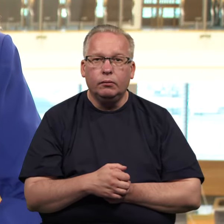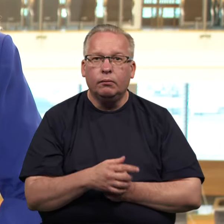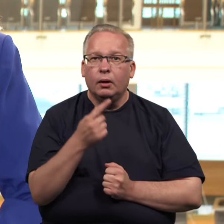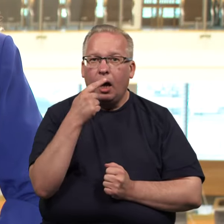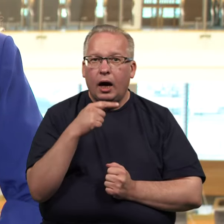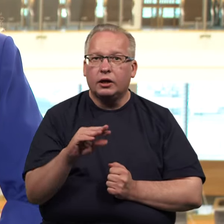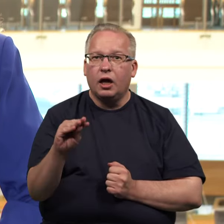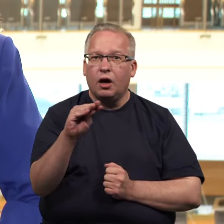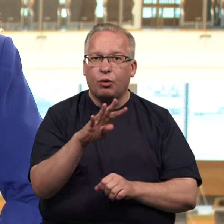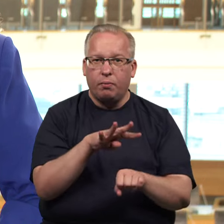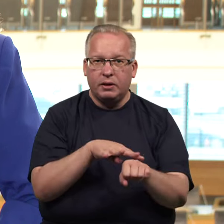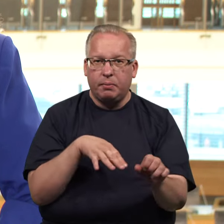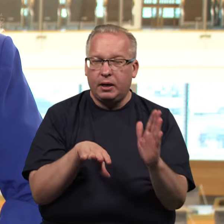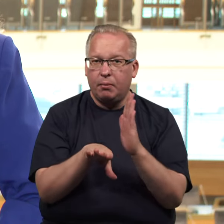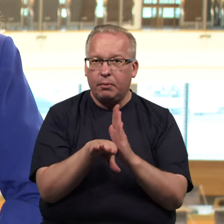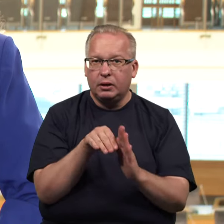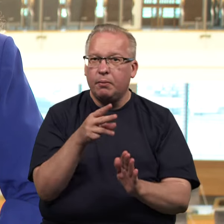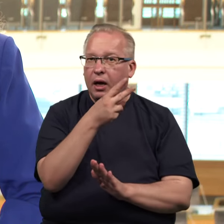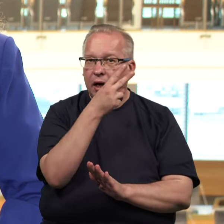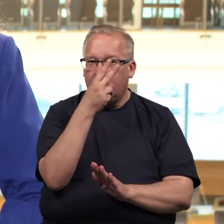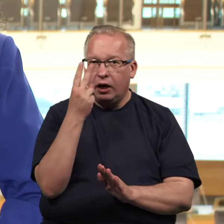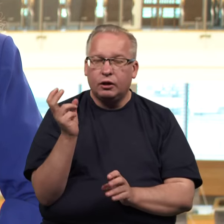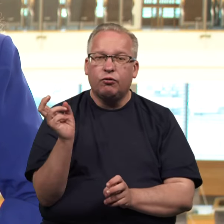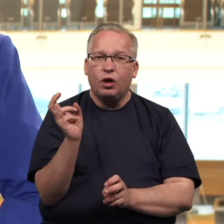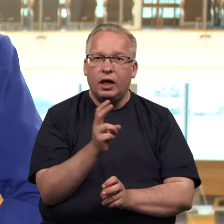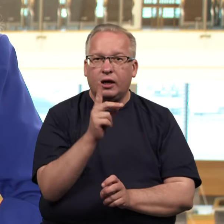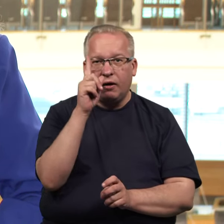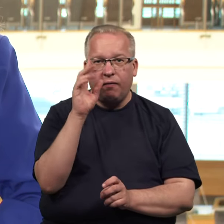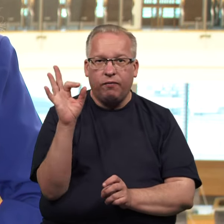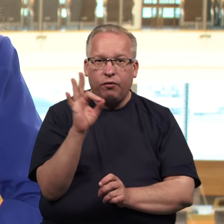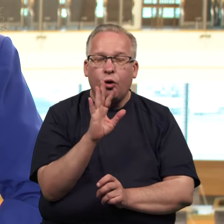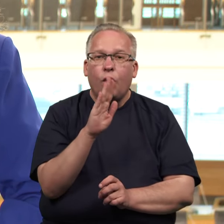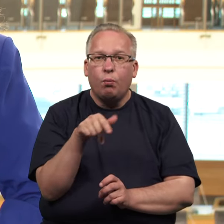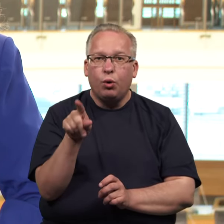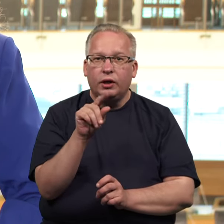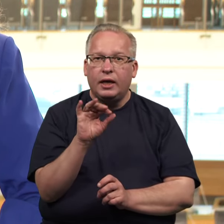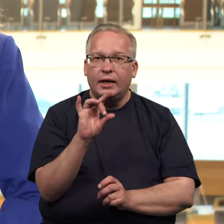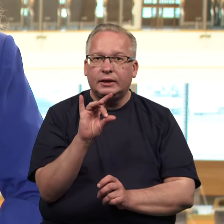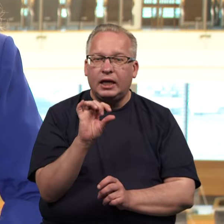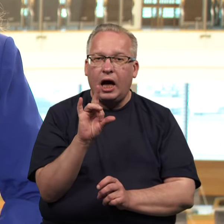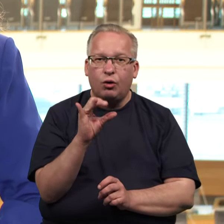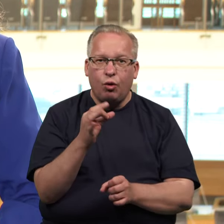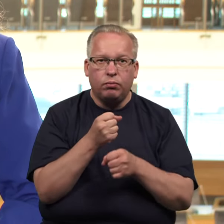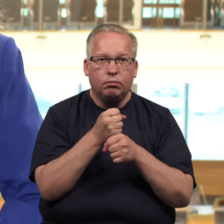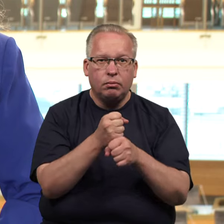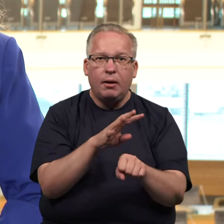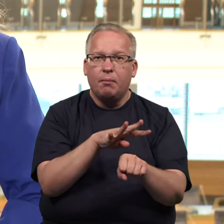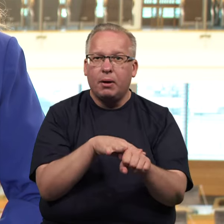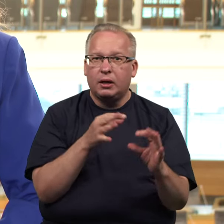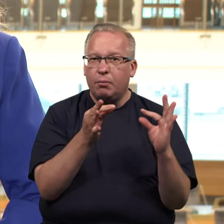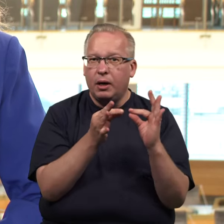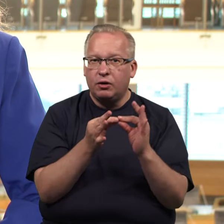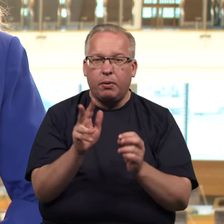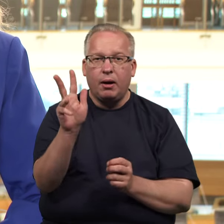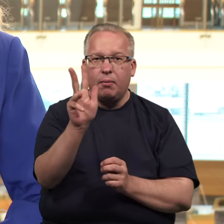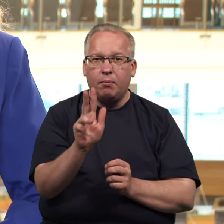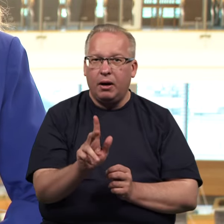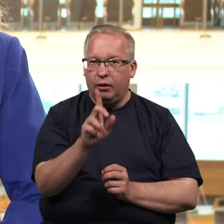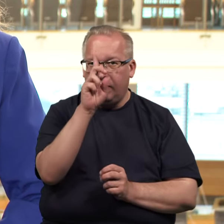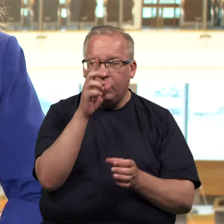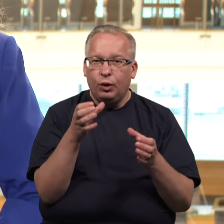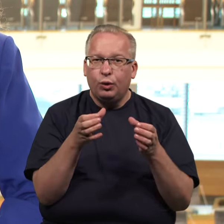Artėjant Europos parlamento rinkimams, Lietuvoje lankėsi Vokietijos Bundestago delegacija. Beje, parlamentinės ryšių su Baltijos